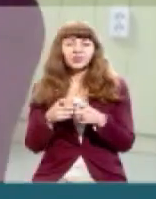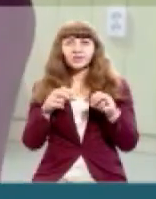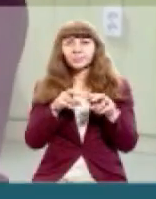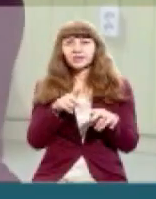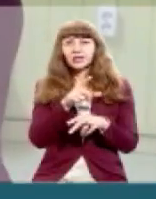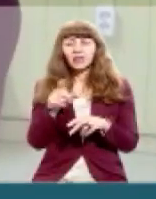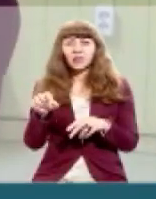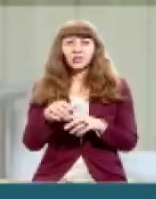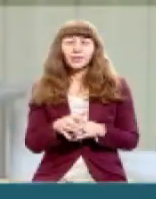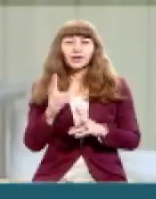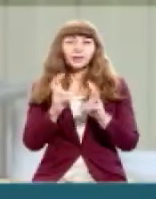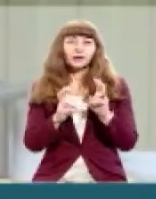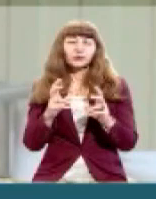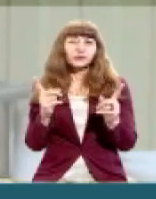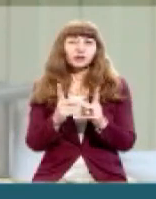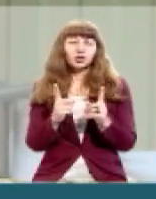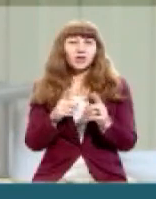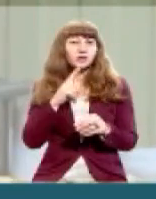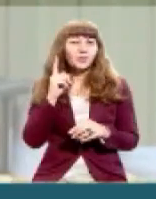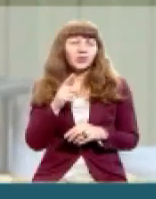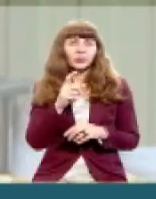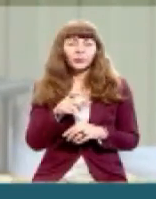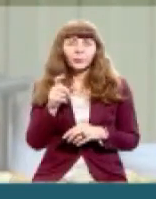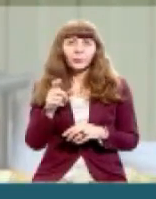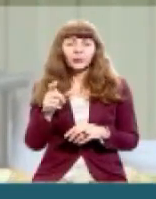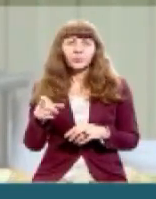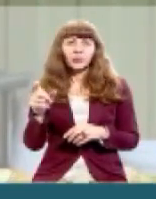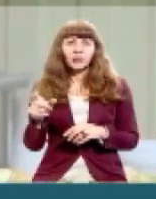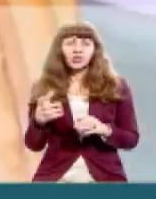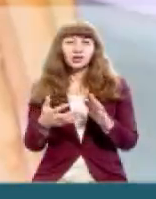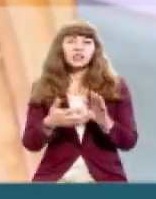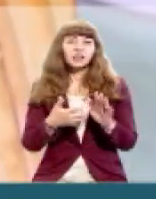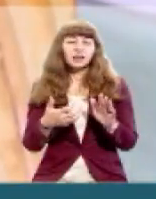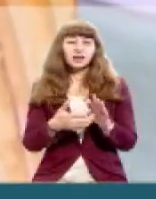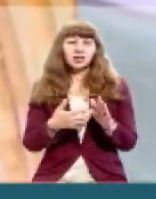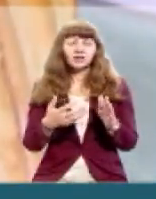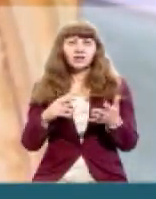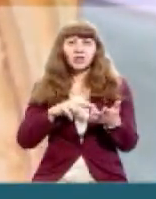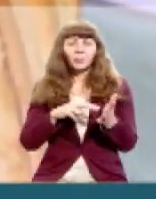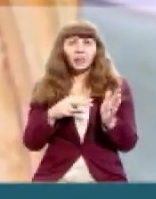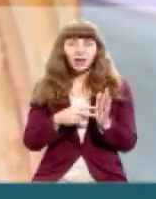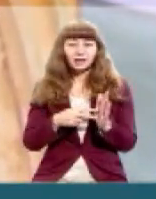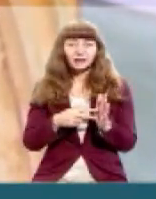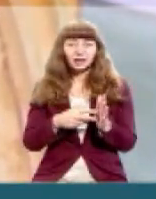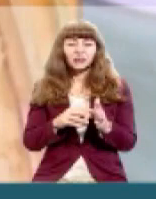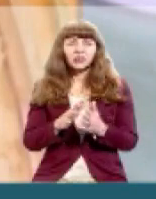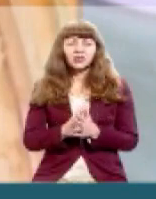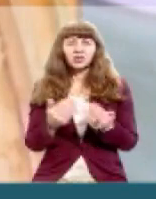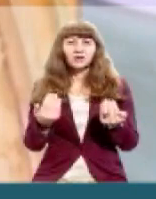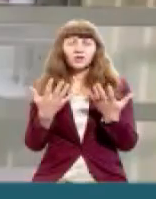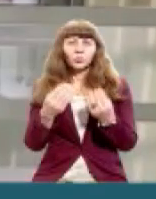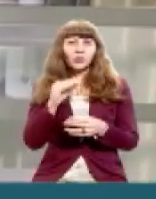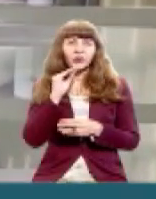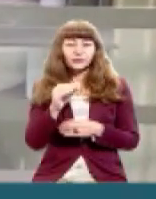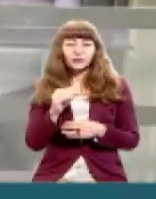жататын кедергілердің бірі жүйелі жоспар мен стратегияның болмауы. Мәселен, бүгінгі күні өңірде 4698 бизнес